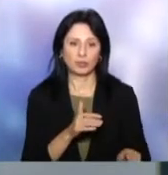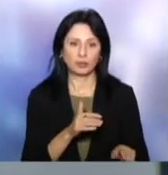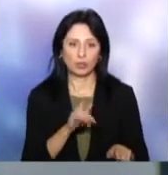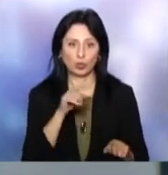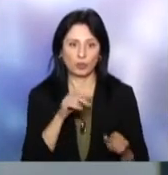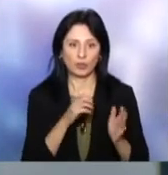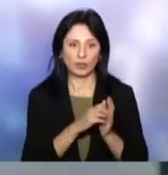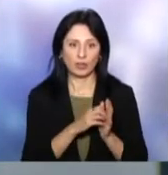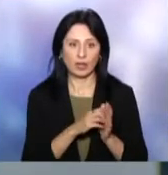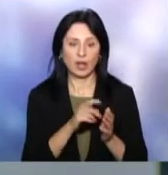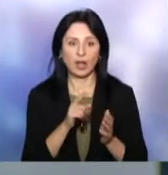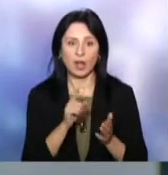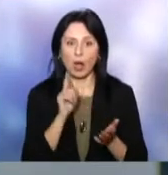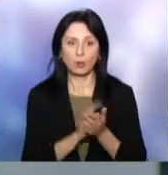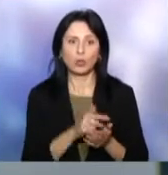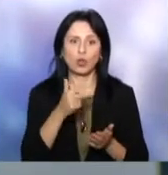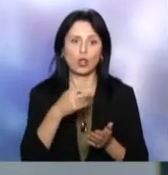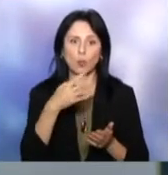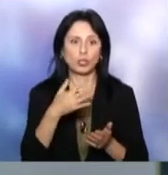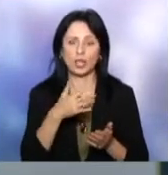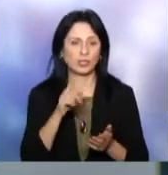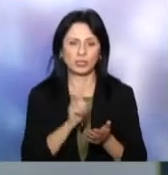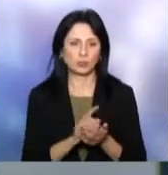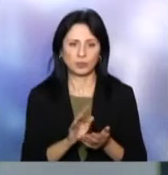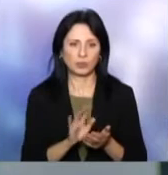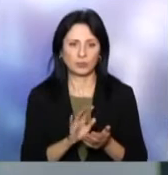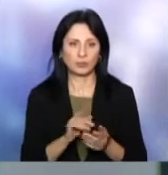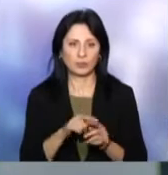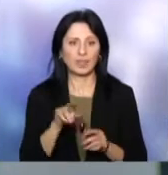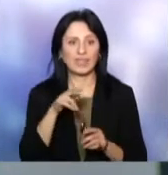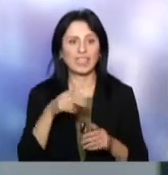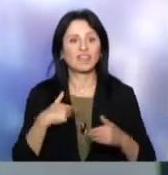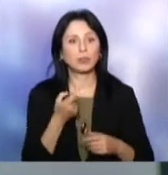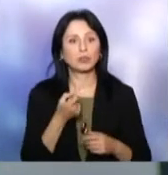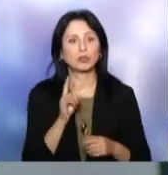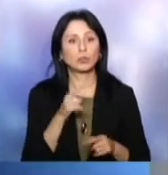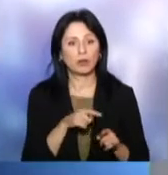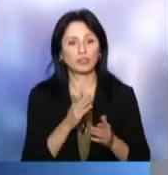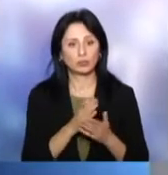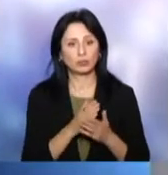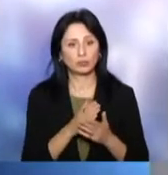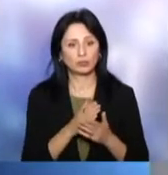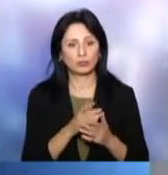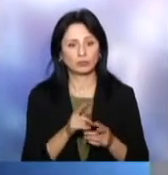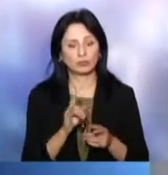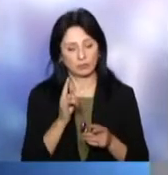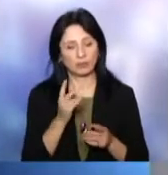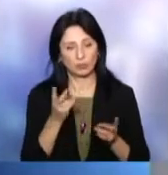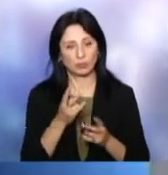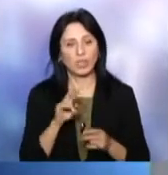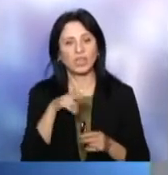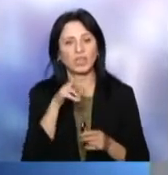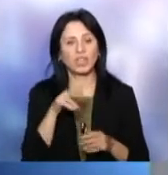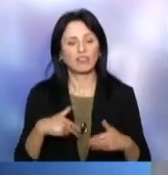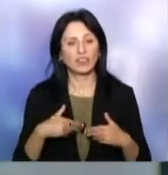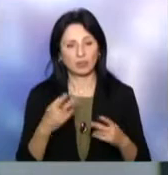და არის აუცილებელი 30 და 50. მით უმეტეს, რომ D ვიტამინი ჩასაფრებულია და კლებისკენ მიდის, მოგეხსენებათ საქართველოში